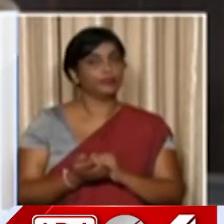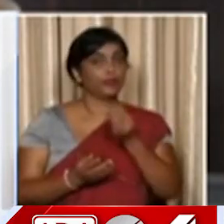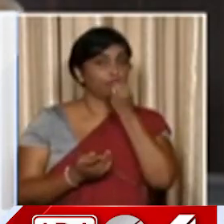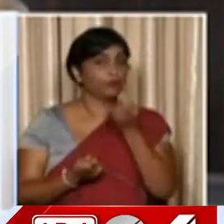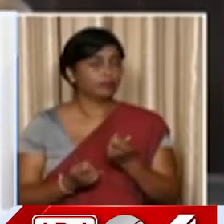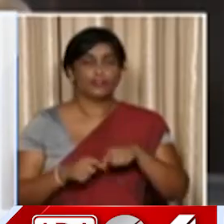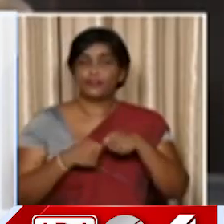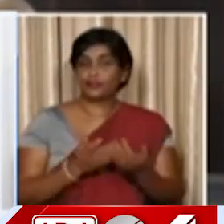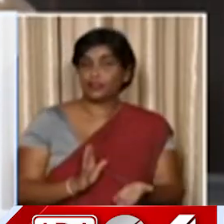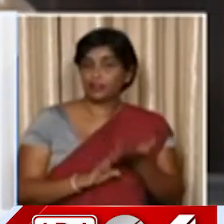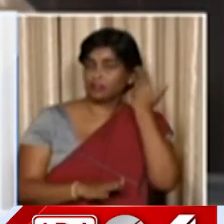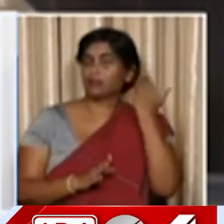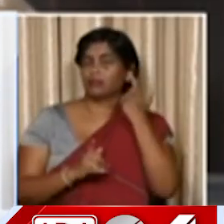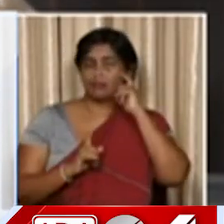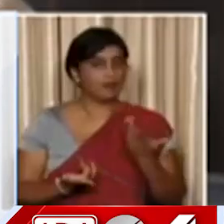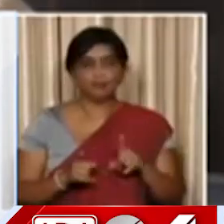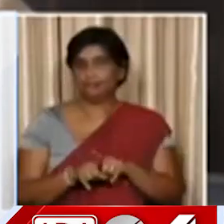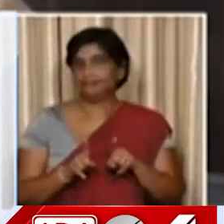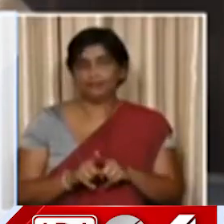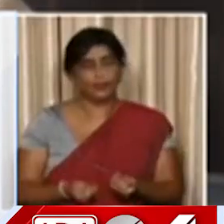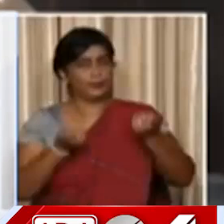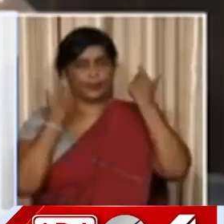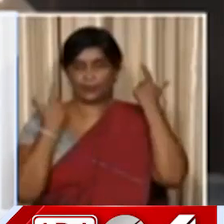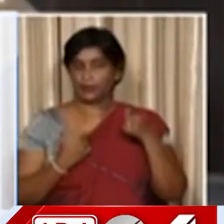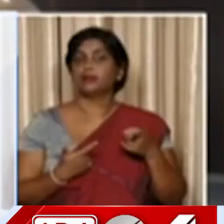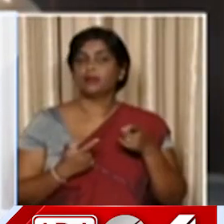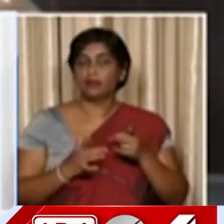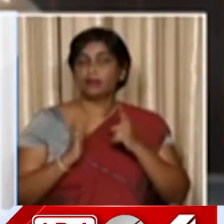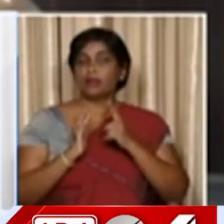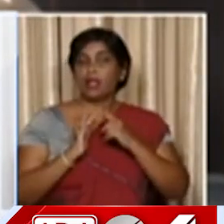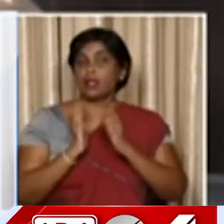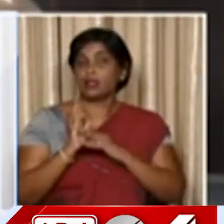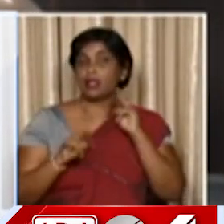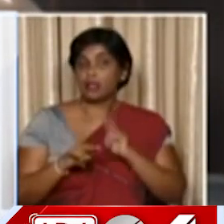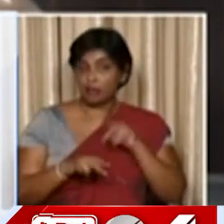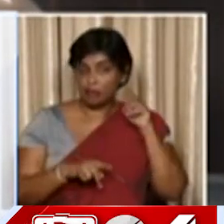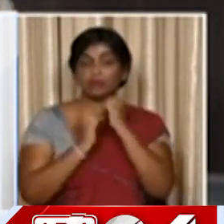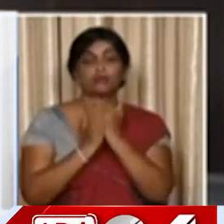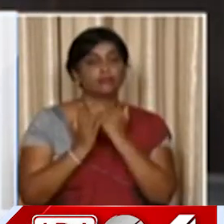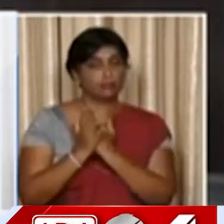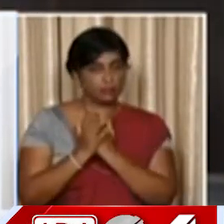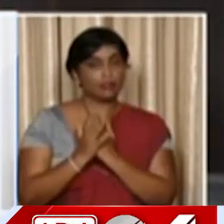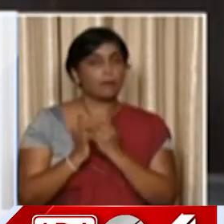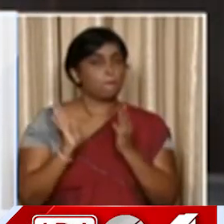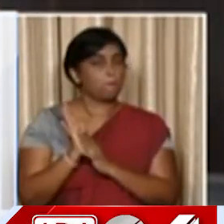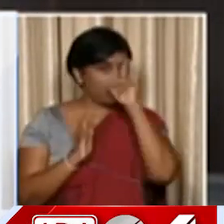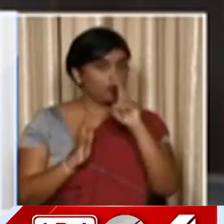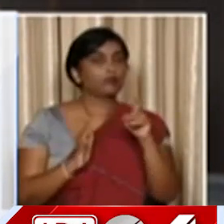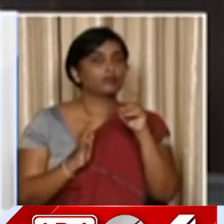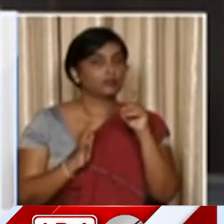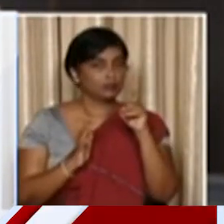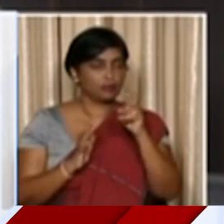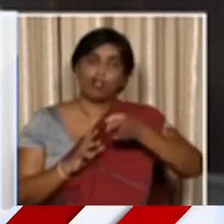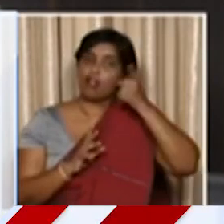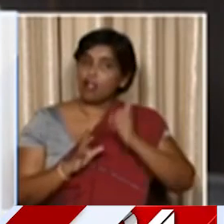මිලත් උද්දමයනත් හිතා ගන්න බැරි තරමට ඉහළ නැග්වෙනවා. ජාත්‍යන්තර මූල්‍ය අරමුදල වැටසටහන මාර්තු මාසයේ